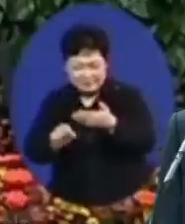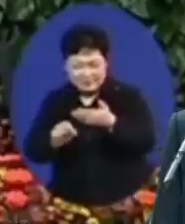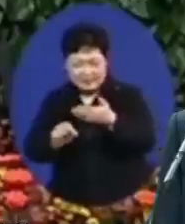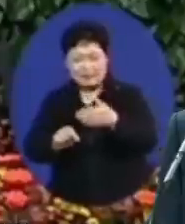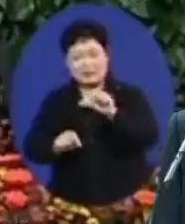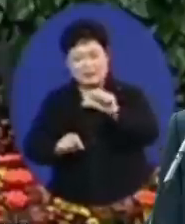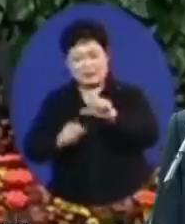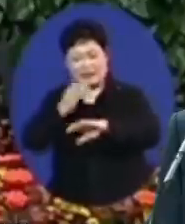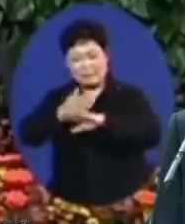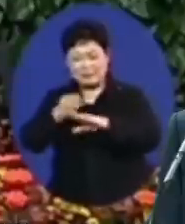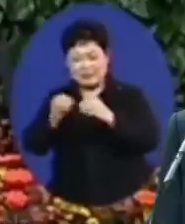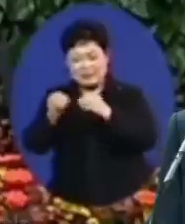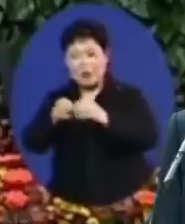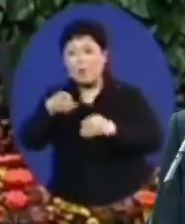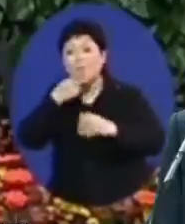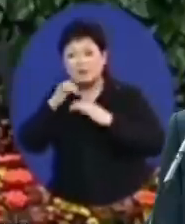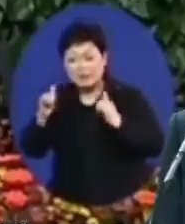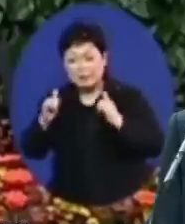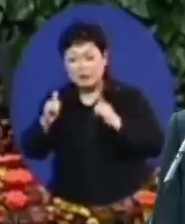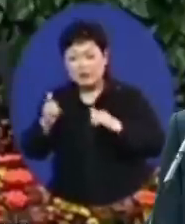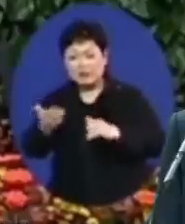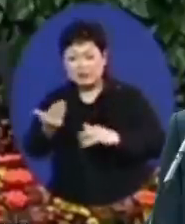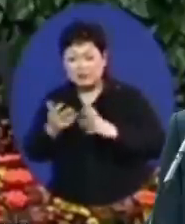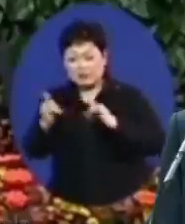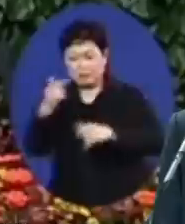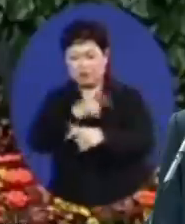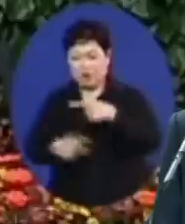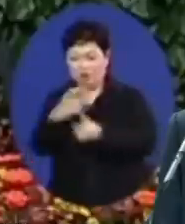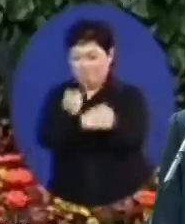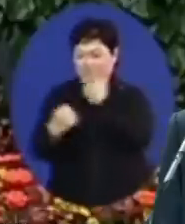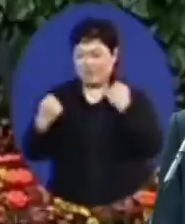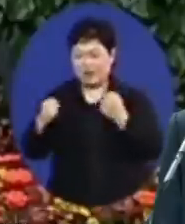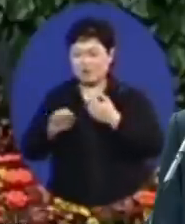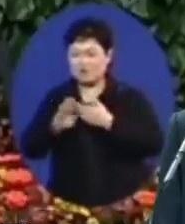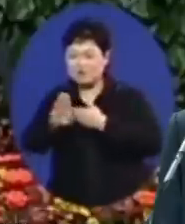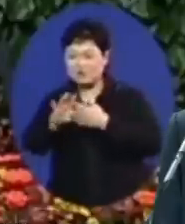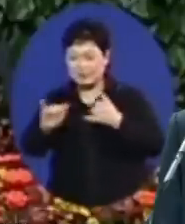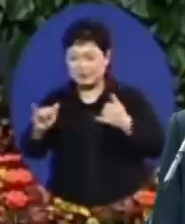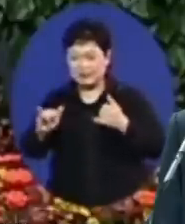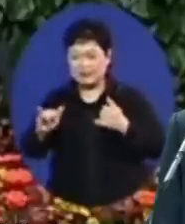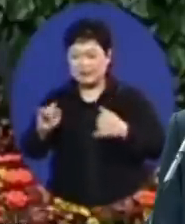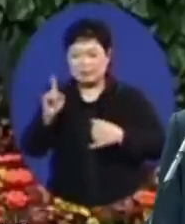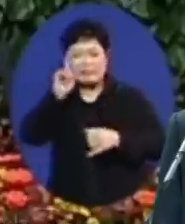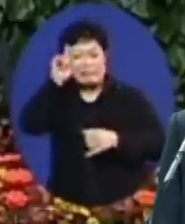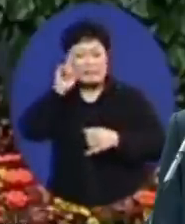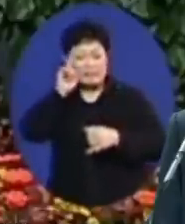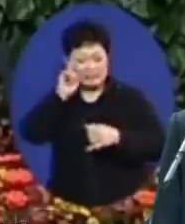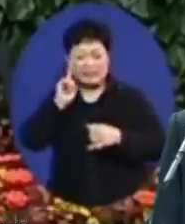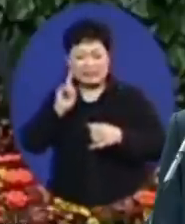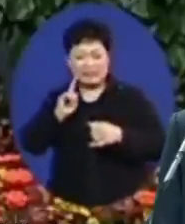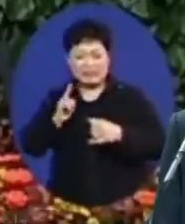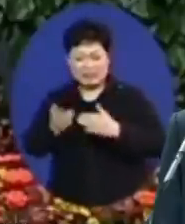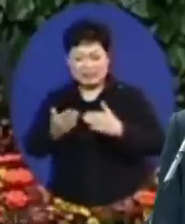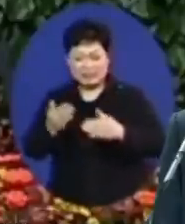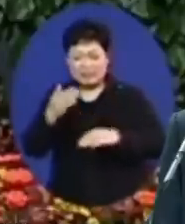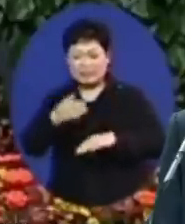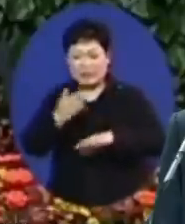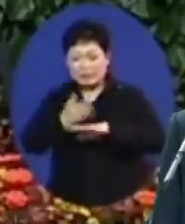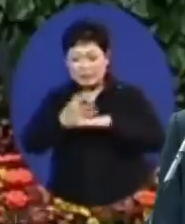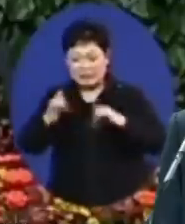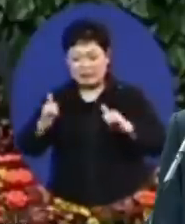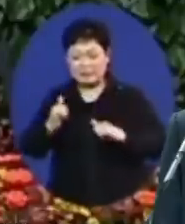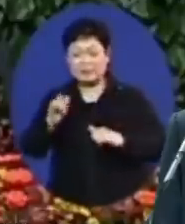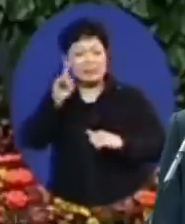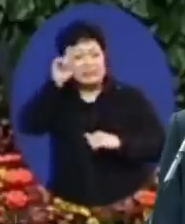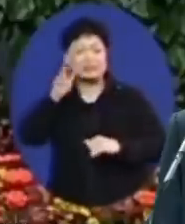사람을 비교해보니 전자가 후자에 비해 더욱 건강하고 스트레스 딜도 덜 받는다는 것을 알게 되었다고 말하는 것입니다.